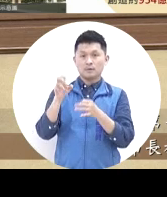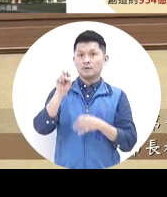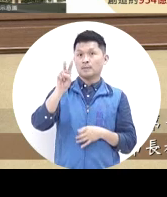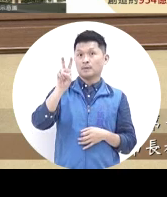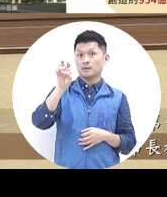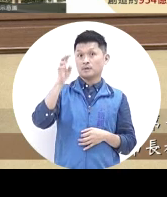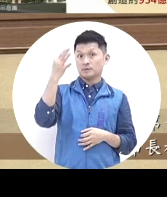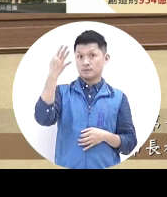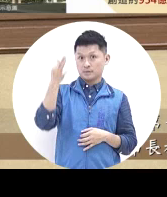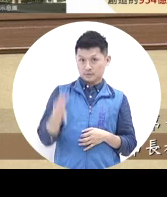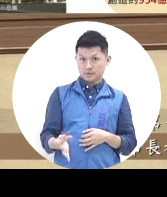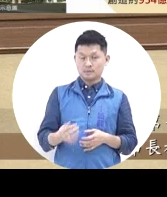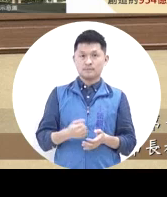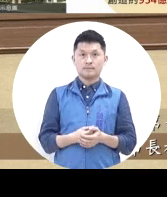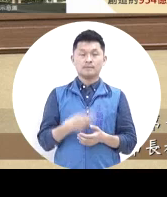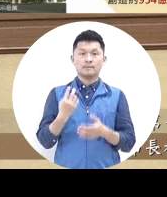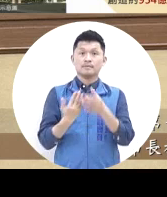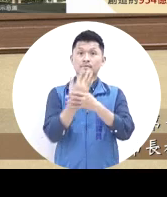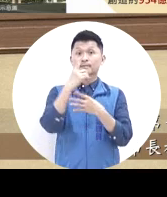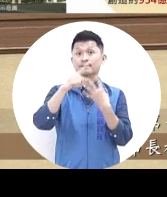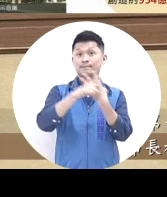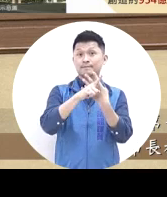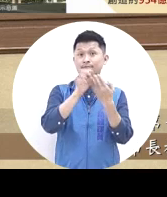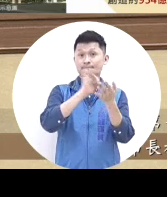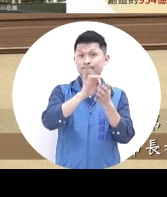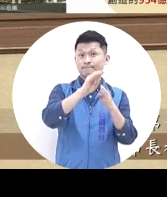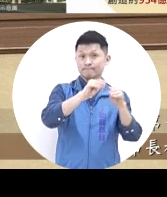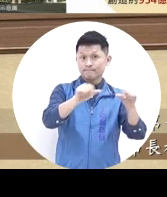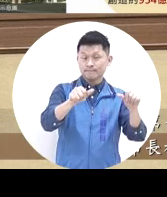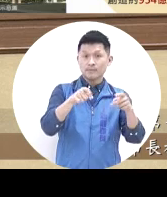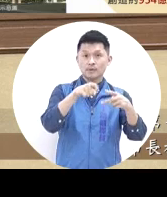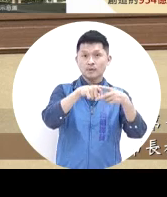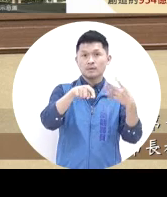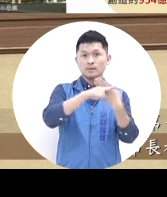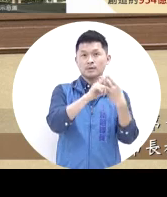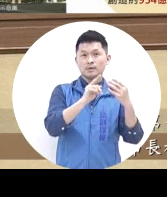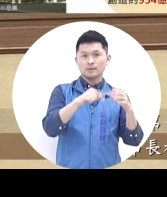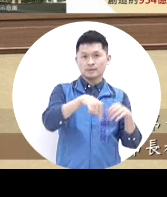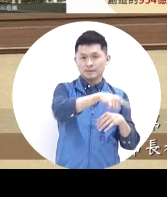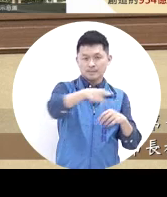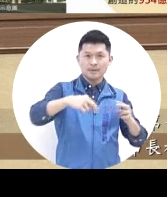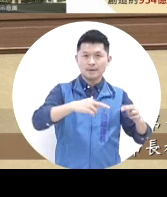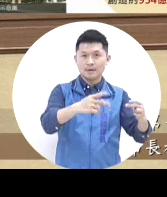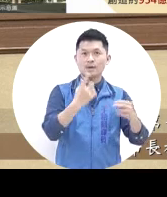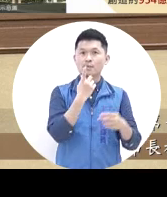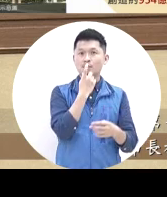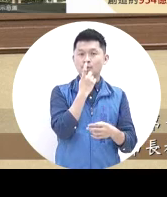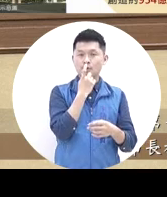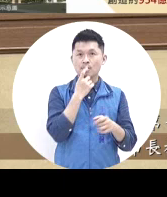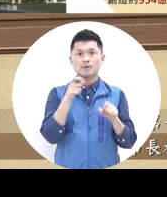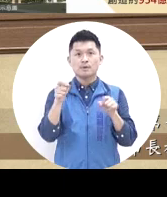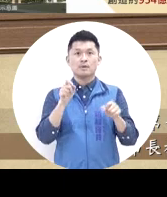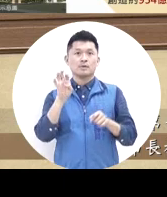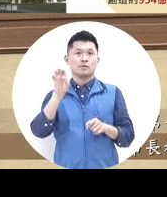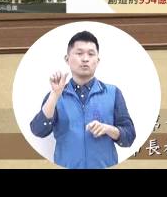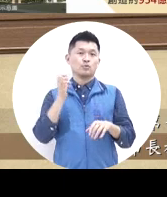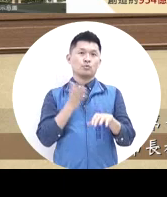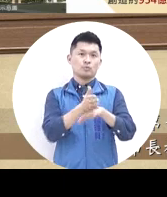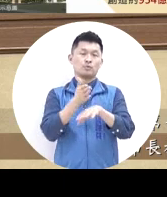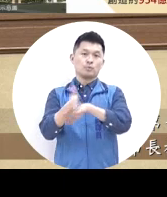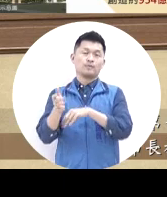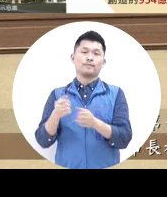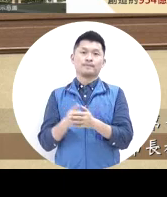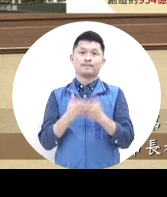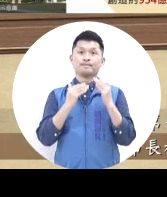于我们产业的用地的部分，在工业区立体化，经有45个案子通过，也是我们六